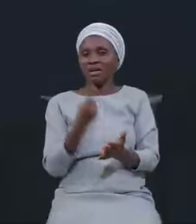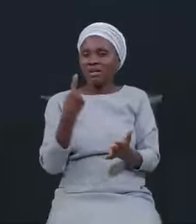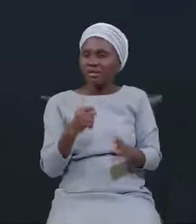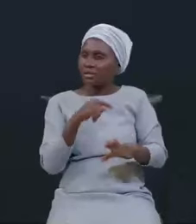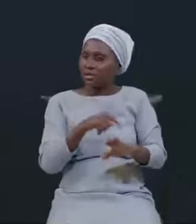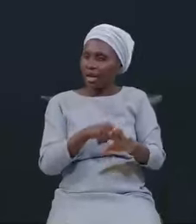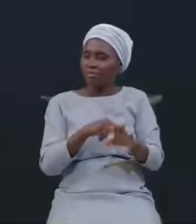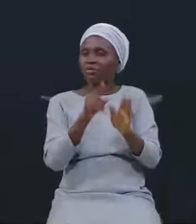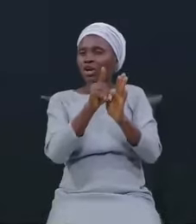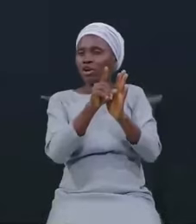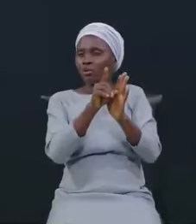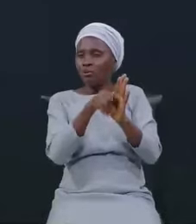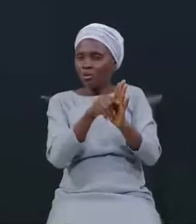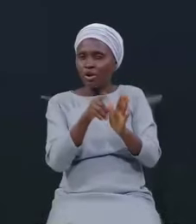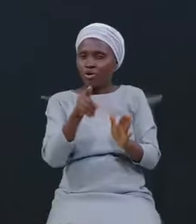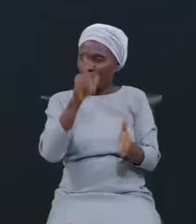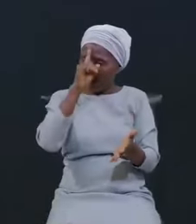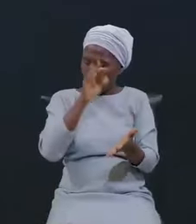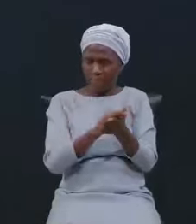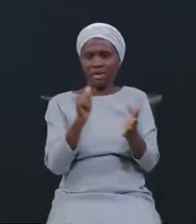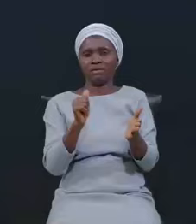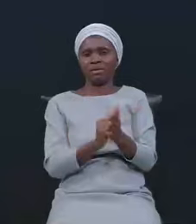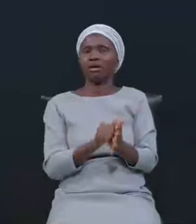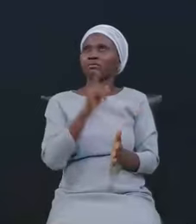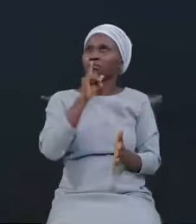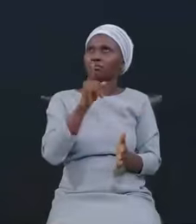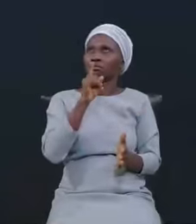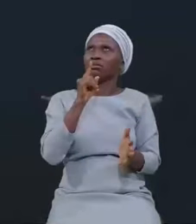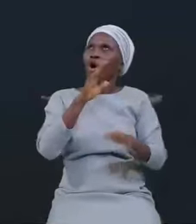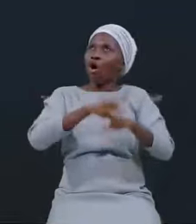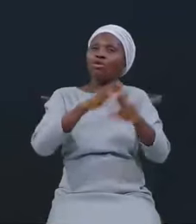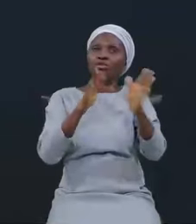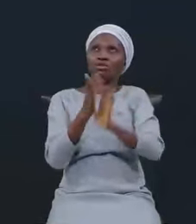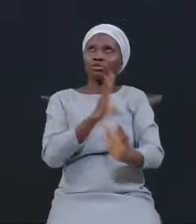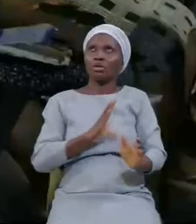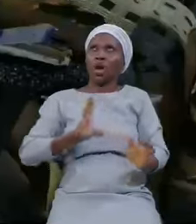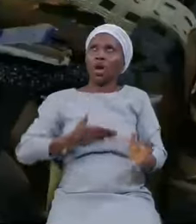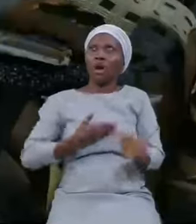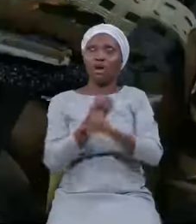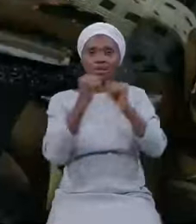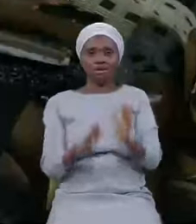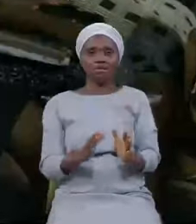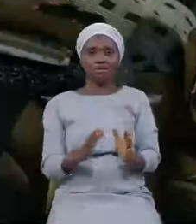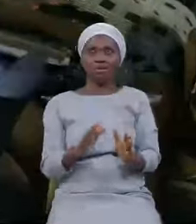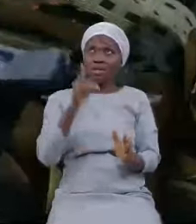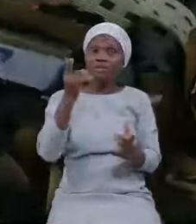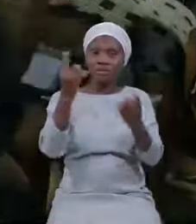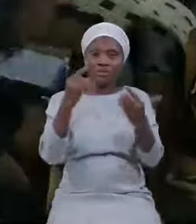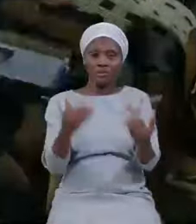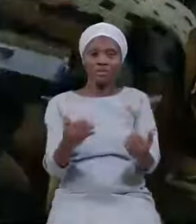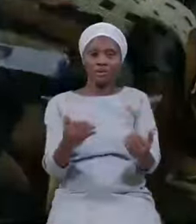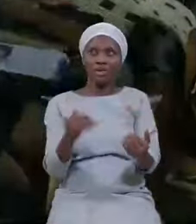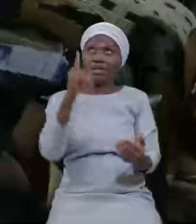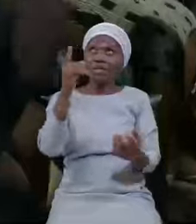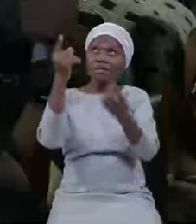Jésus-Christ, notre Sauveur, et ça vient maintenant. J'ai dit, ça vient maintenant